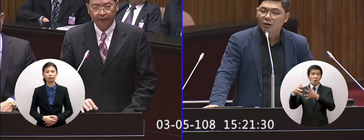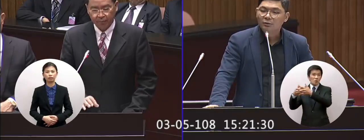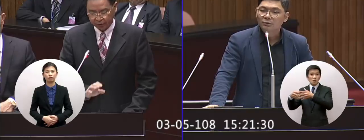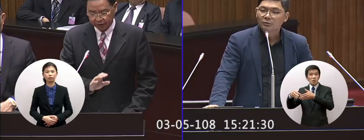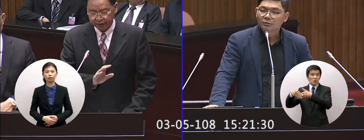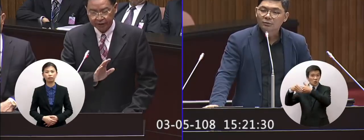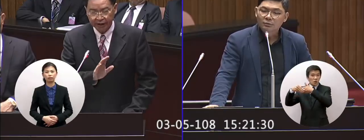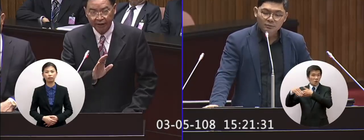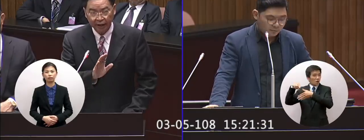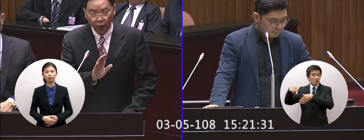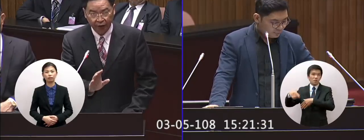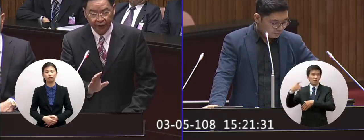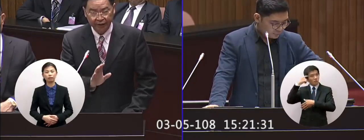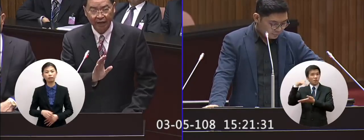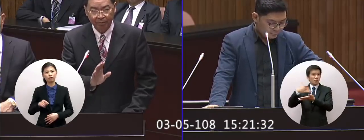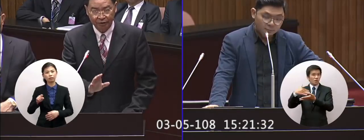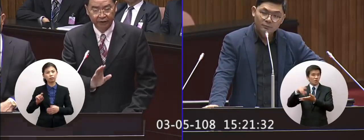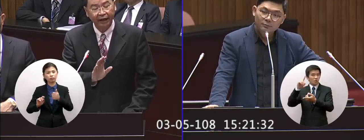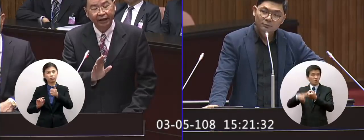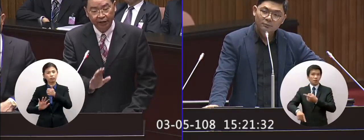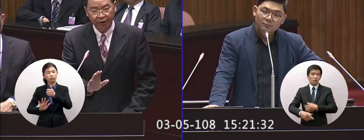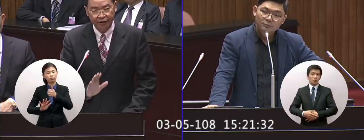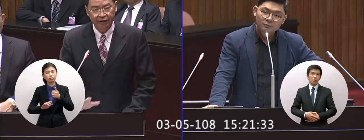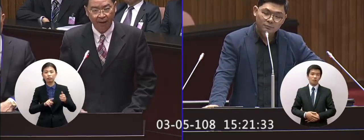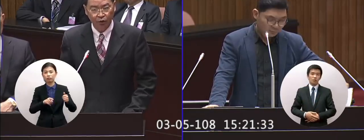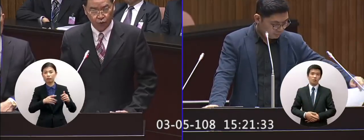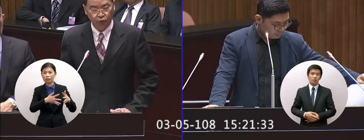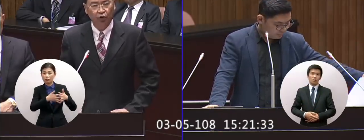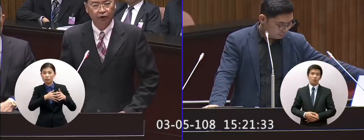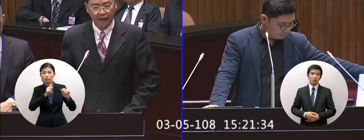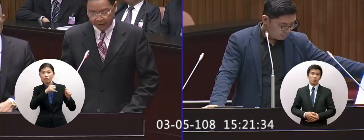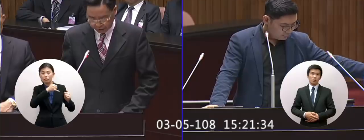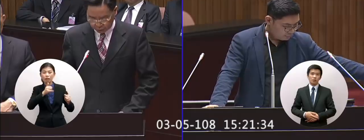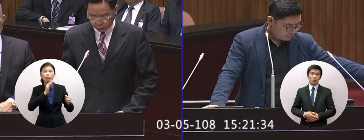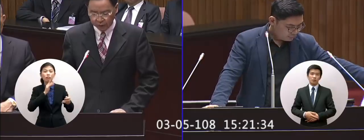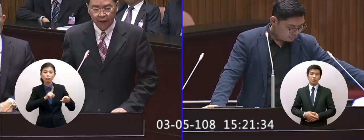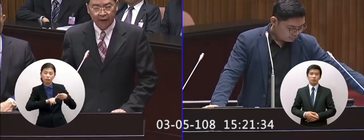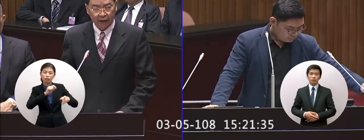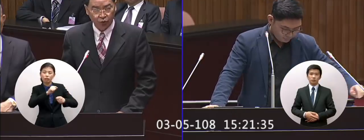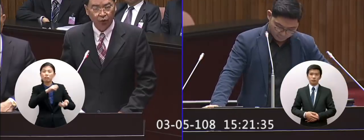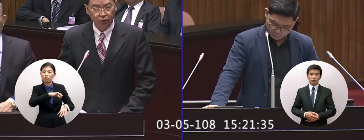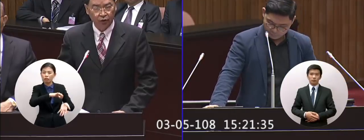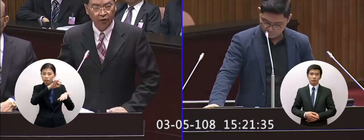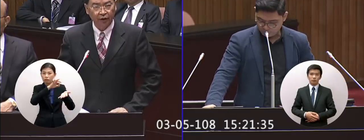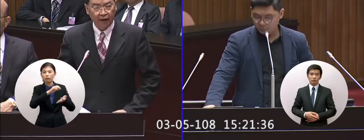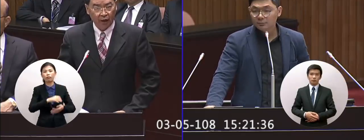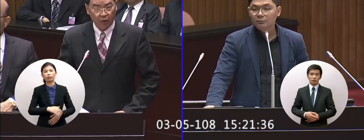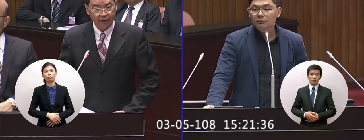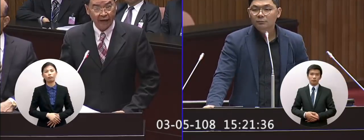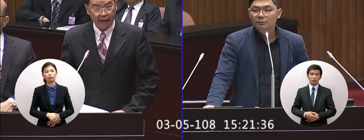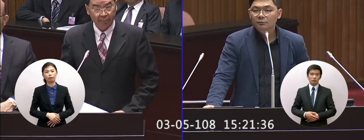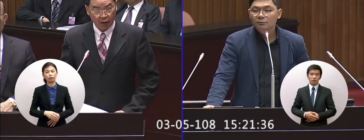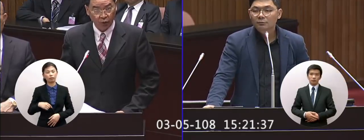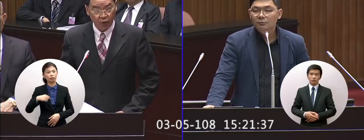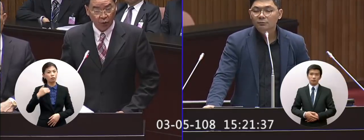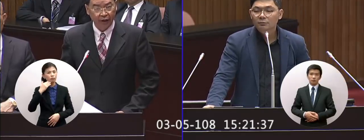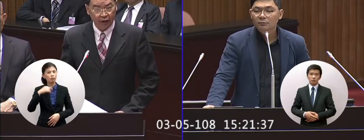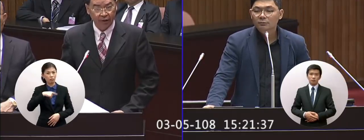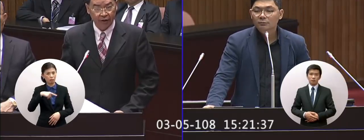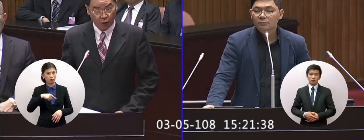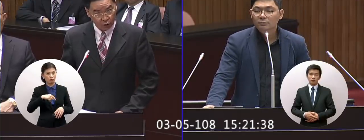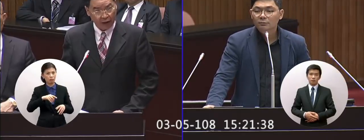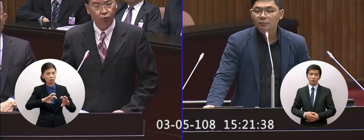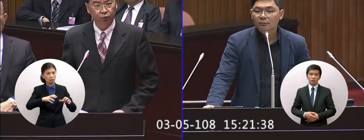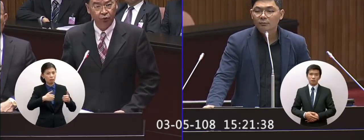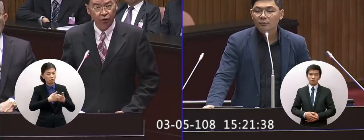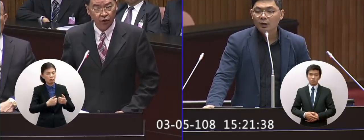及格了哦。 像这个委员，他们那个议员是他们主动的来提出。那如果说我们在美国的国会